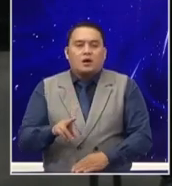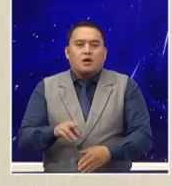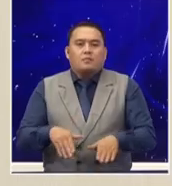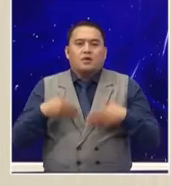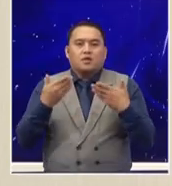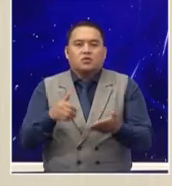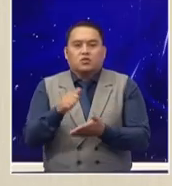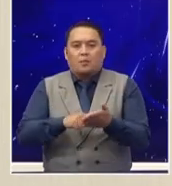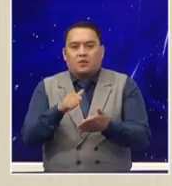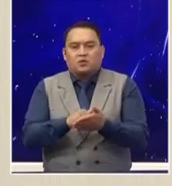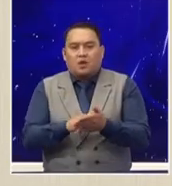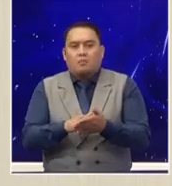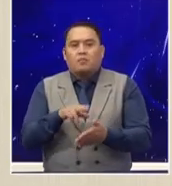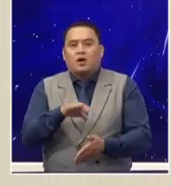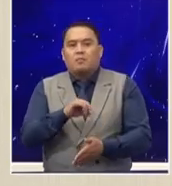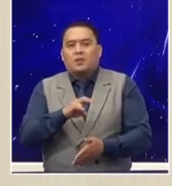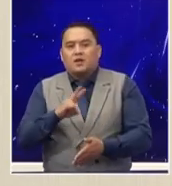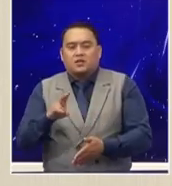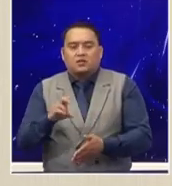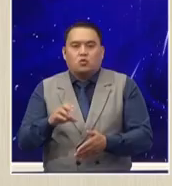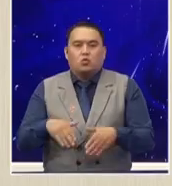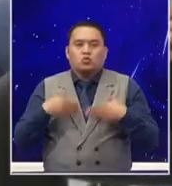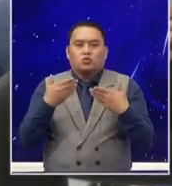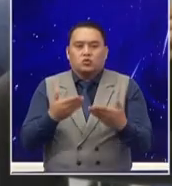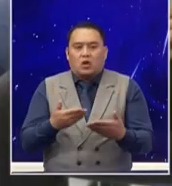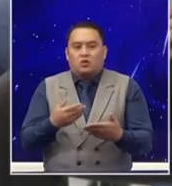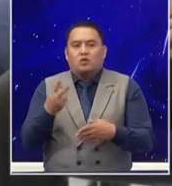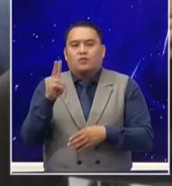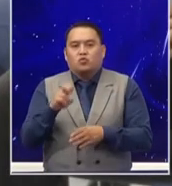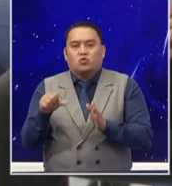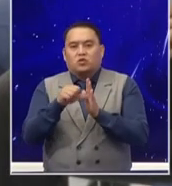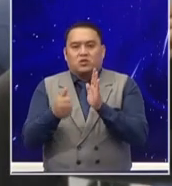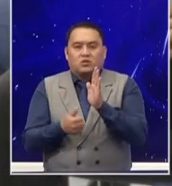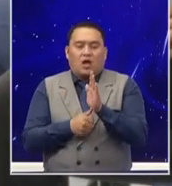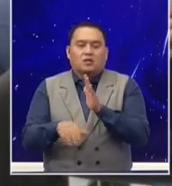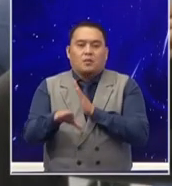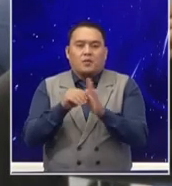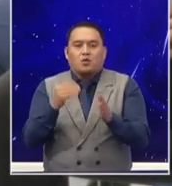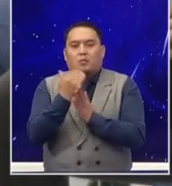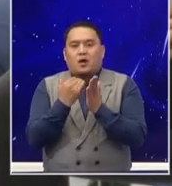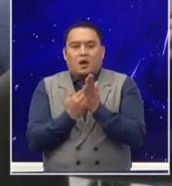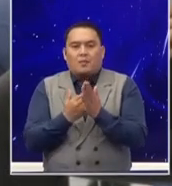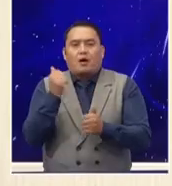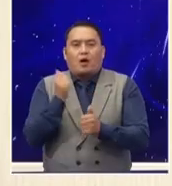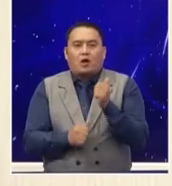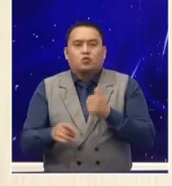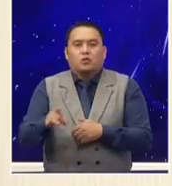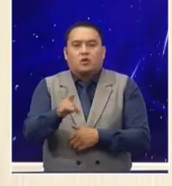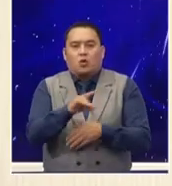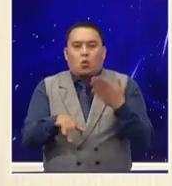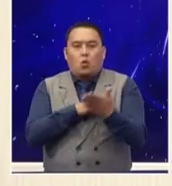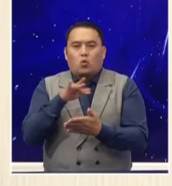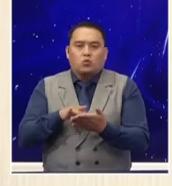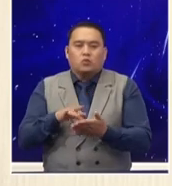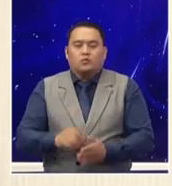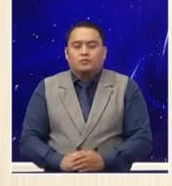и замечания, озвученные на праймерис, будут учтены при доработке 216 предвыборных программ по каждому региону, городу и